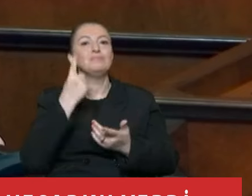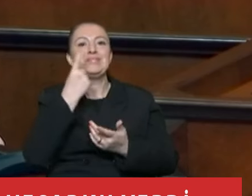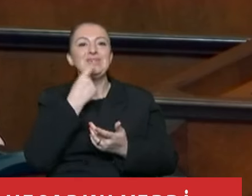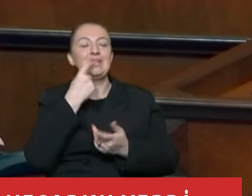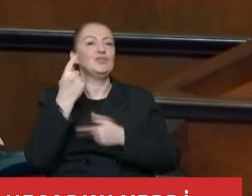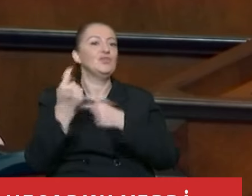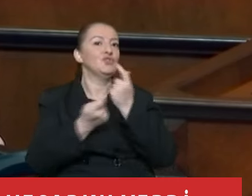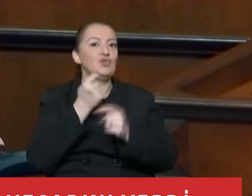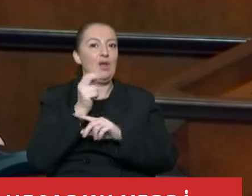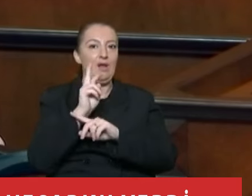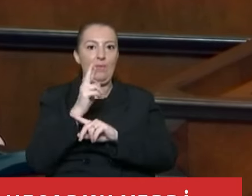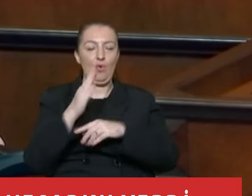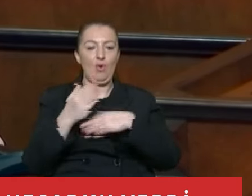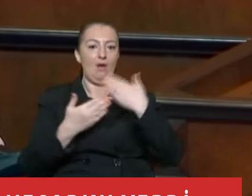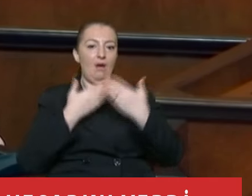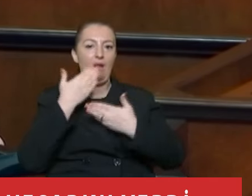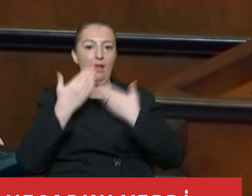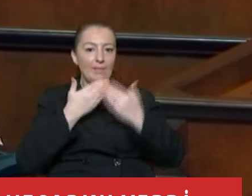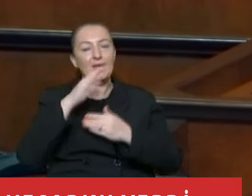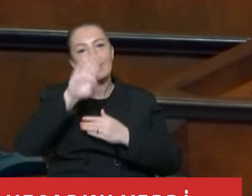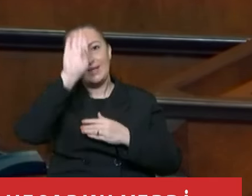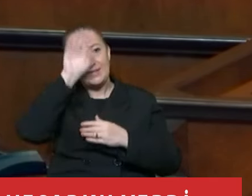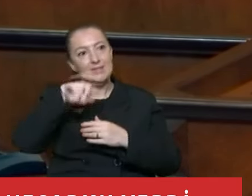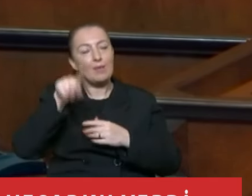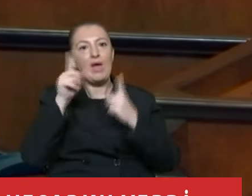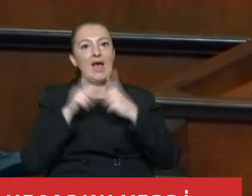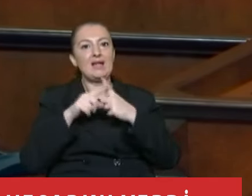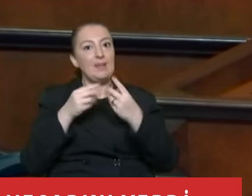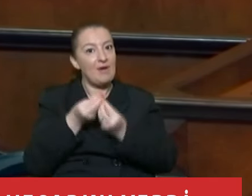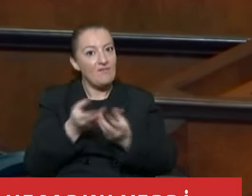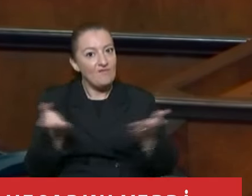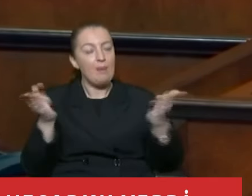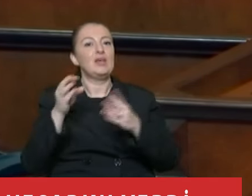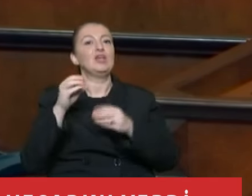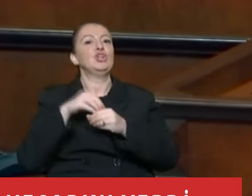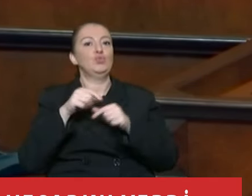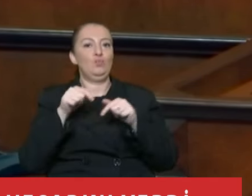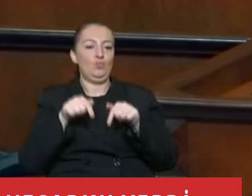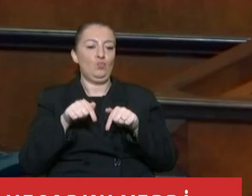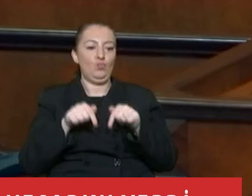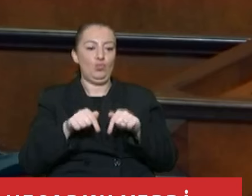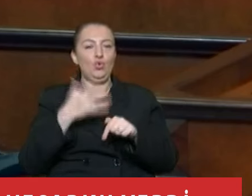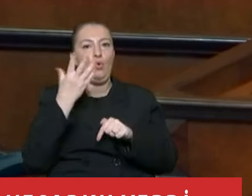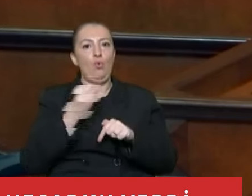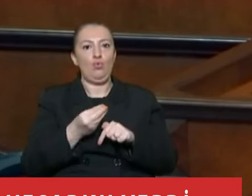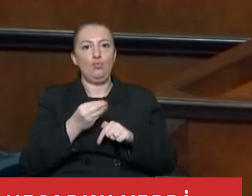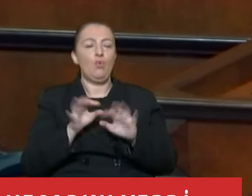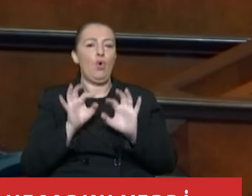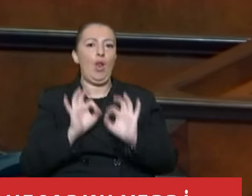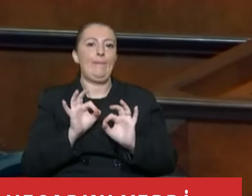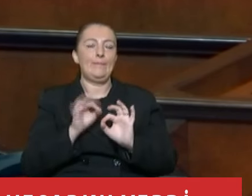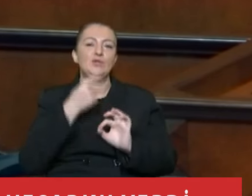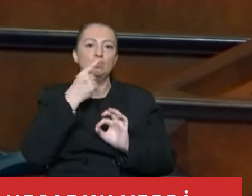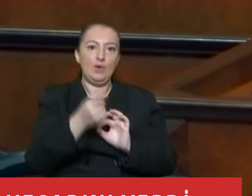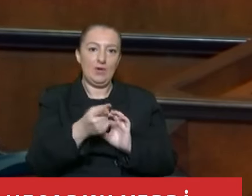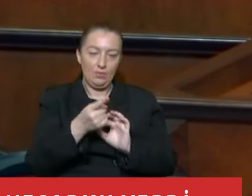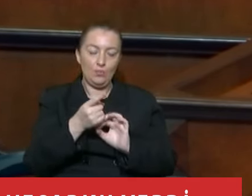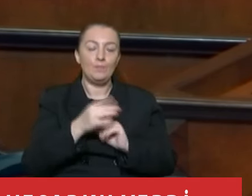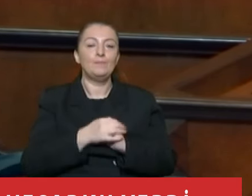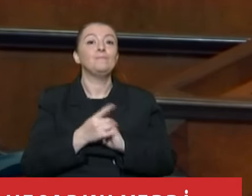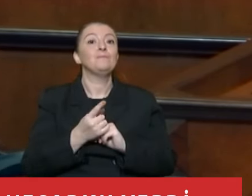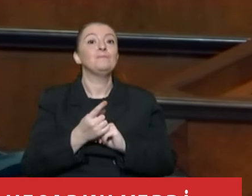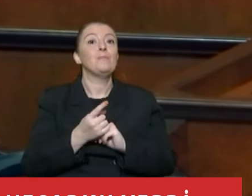raporunu sunmak istanbullulara hesap vermek için burada olduğumun altını çizmekle birlikte E